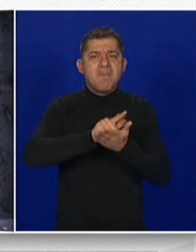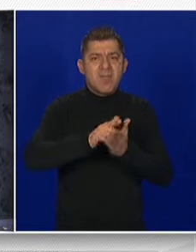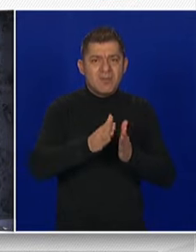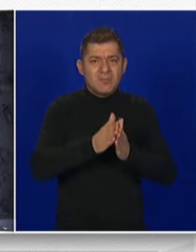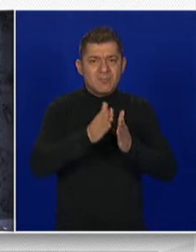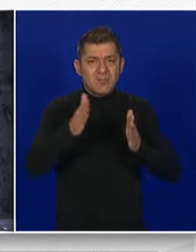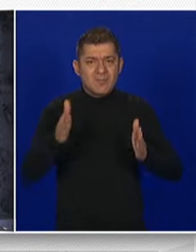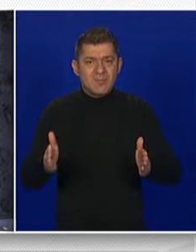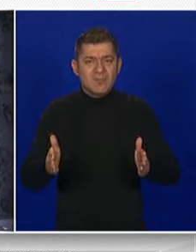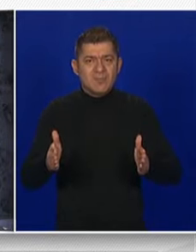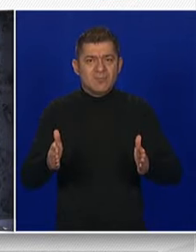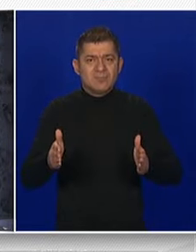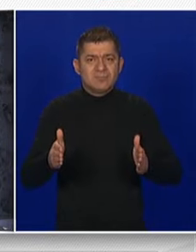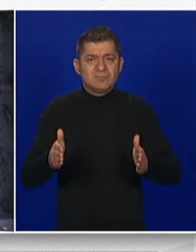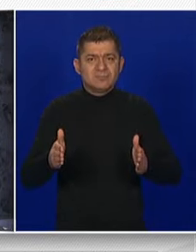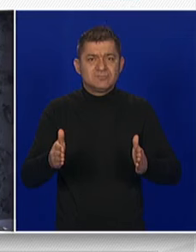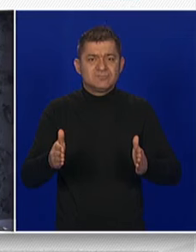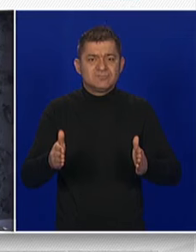od